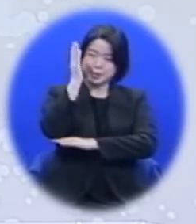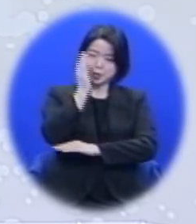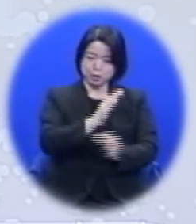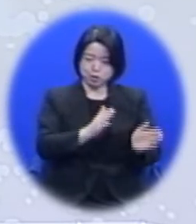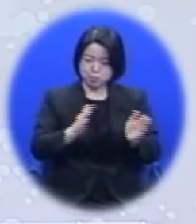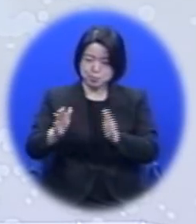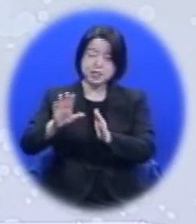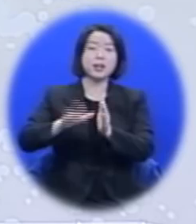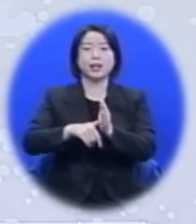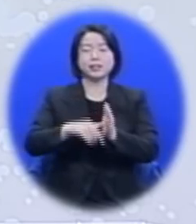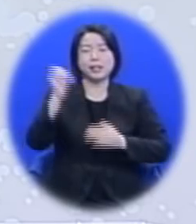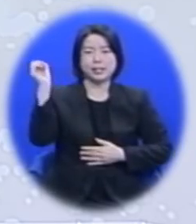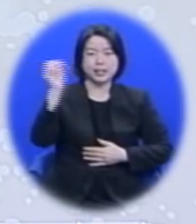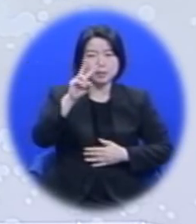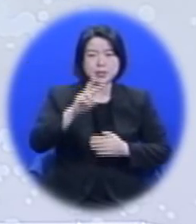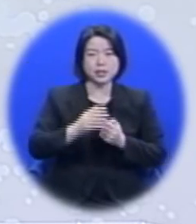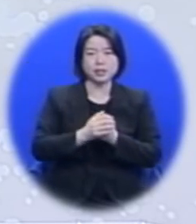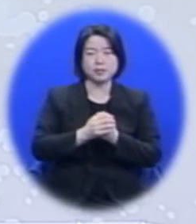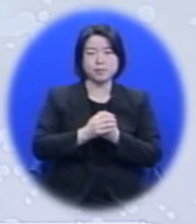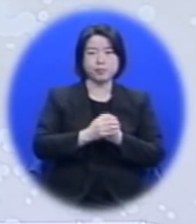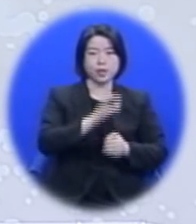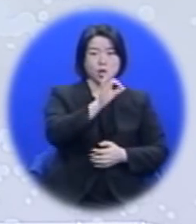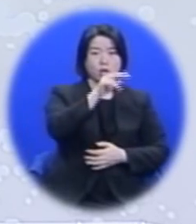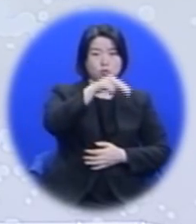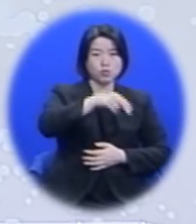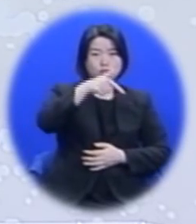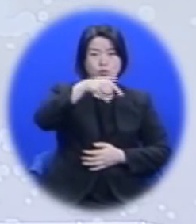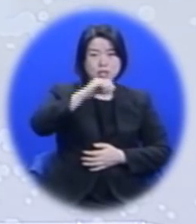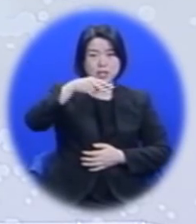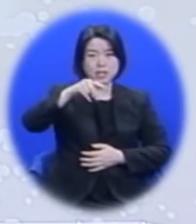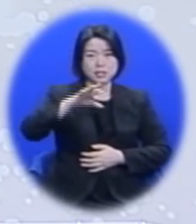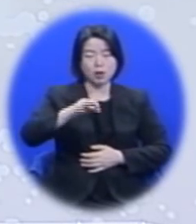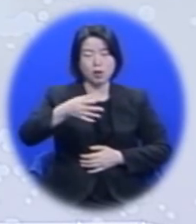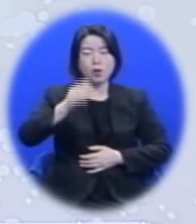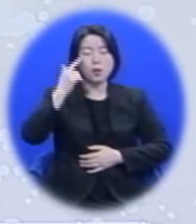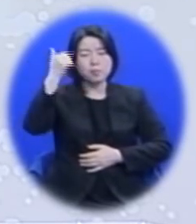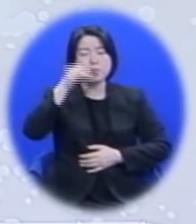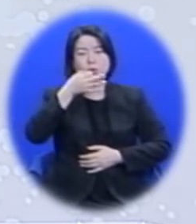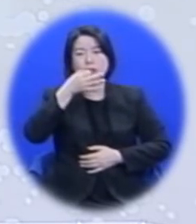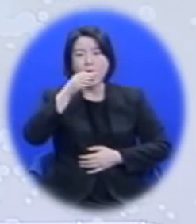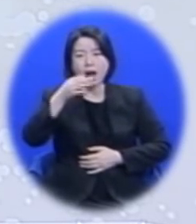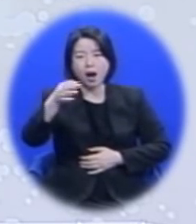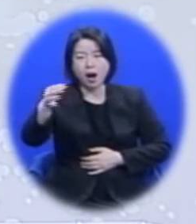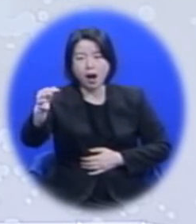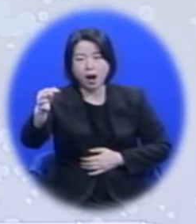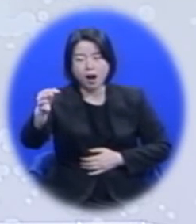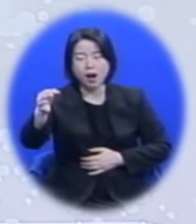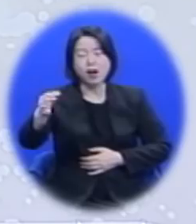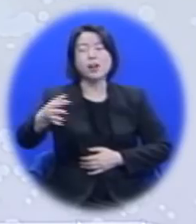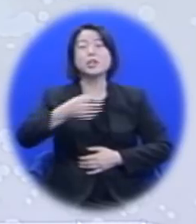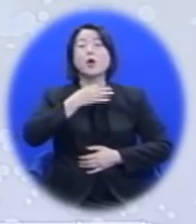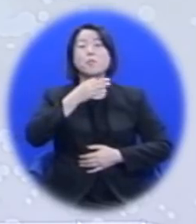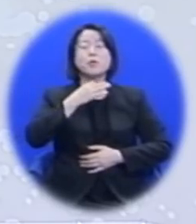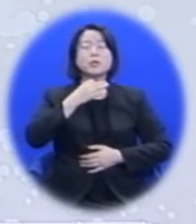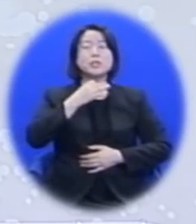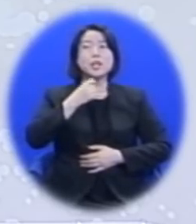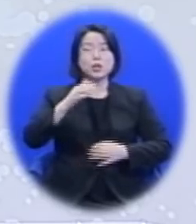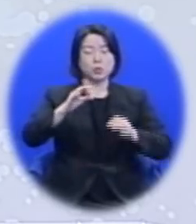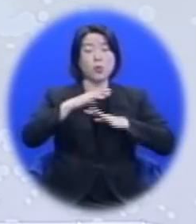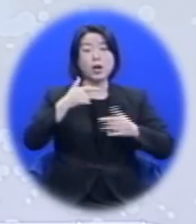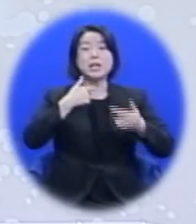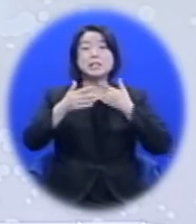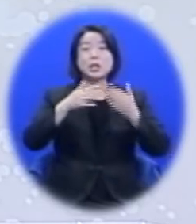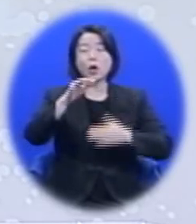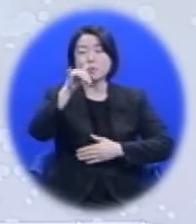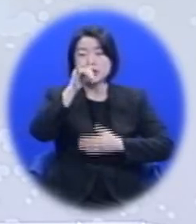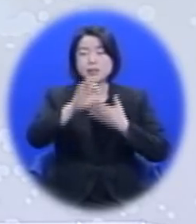때 갑자기 유기성 목사야, 이런 정말 놀라운 체험을 제가 했다면